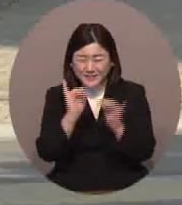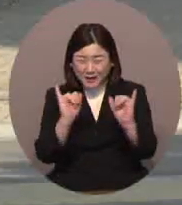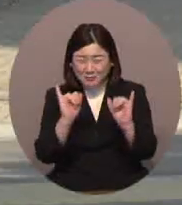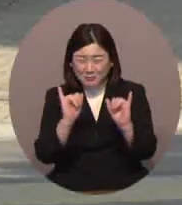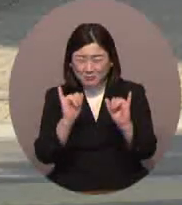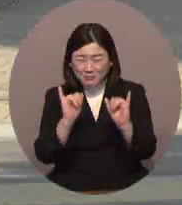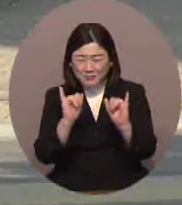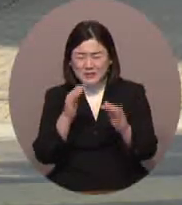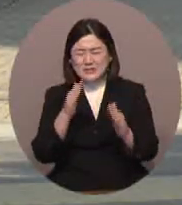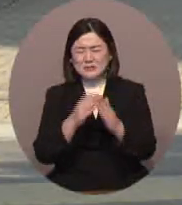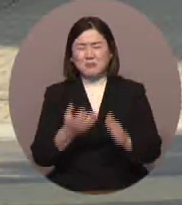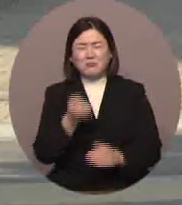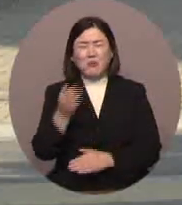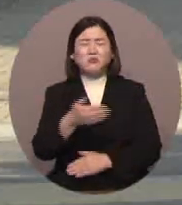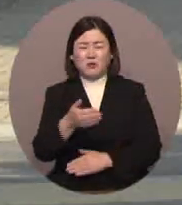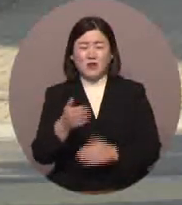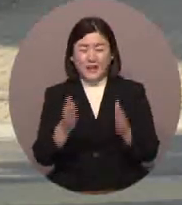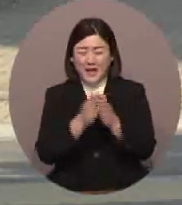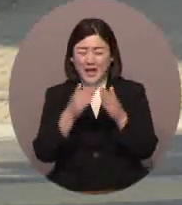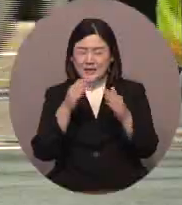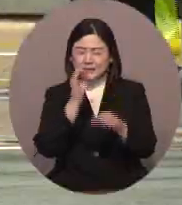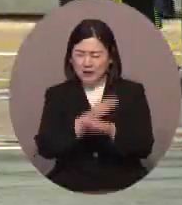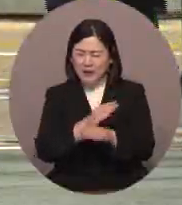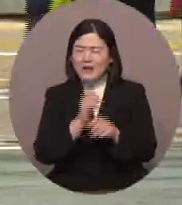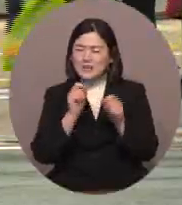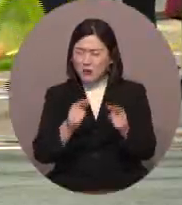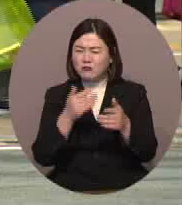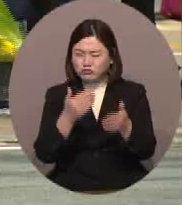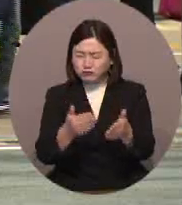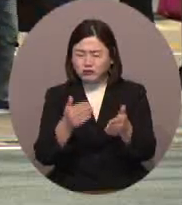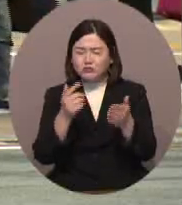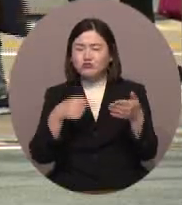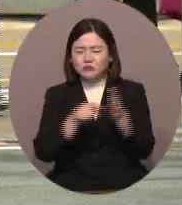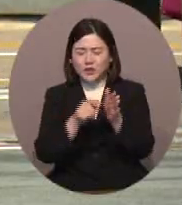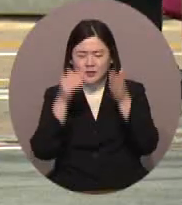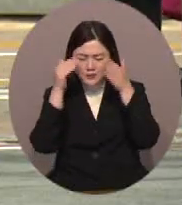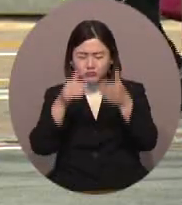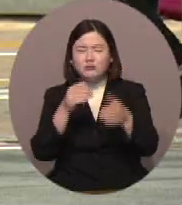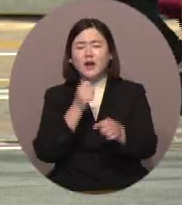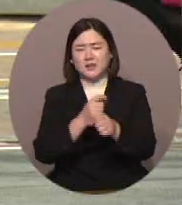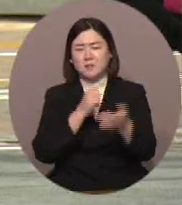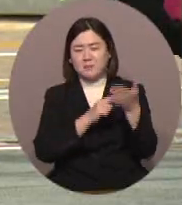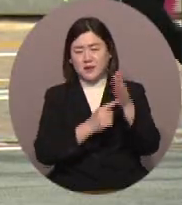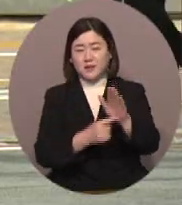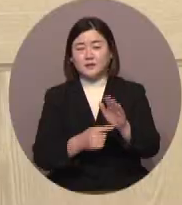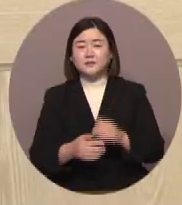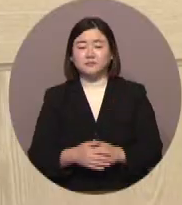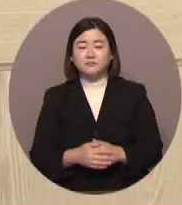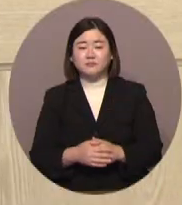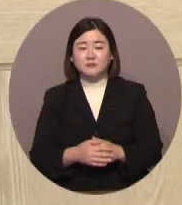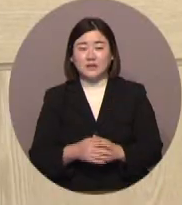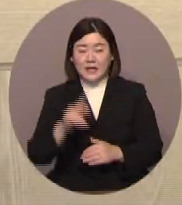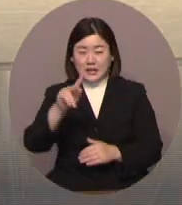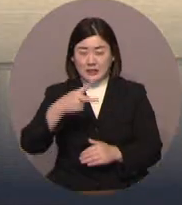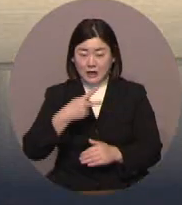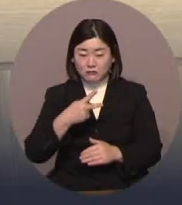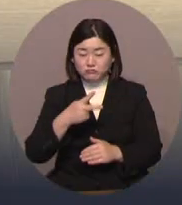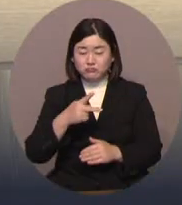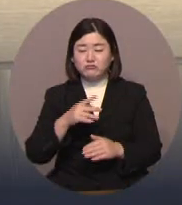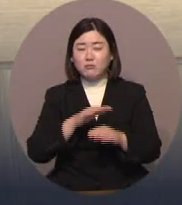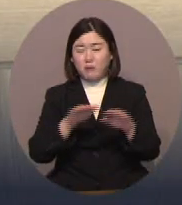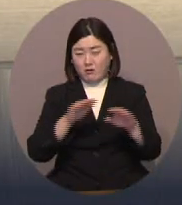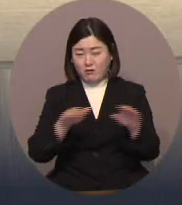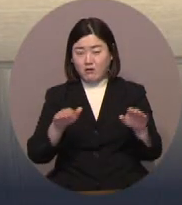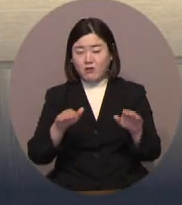무주택자인 세종시민들의 내 집 마련 기회를 늘리는 계기가 되도록 행정력을 집중하겠다는 입장입니다. 대출 규제